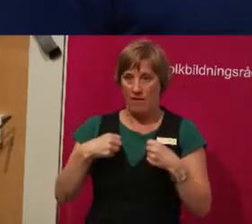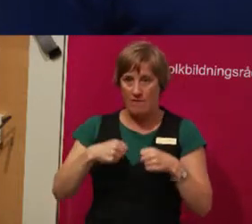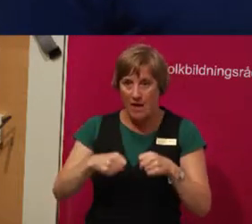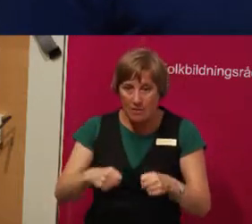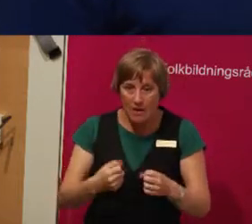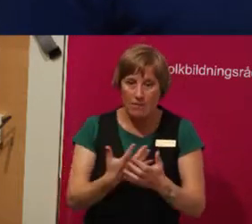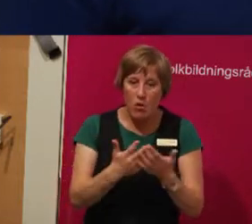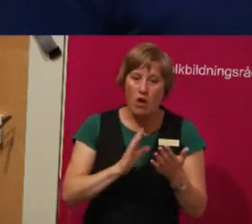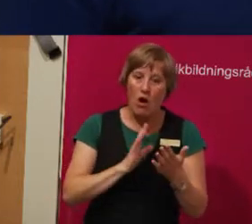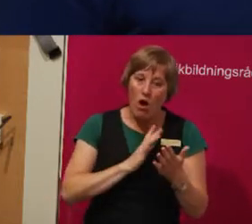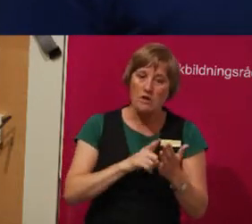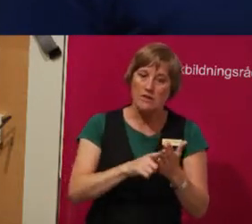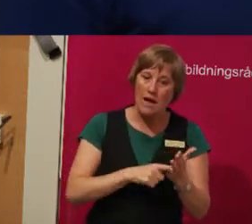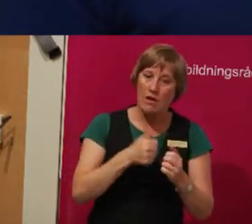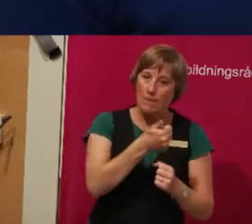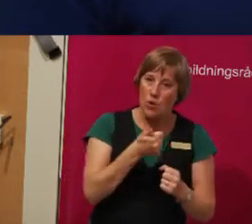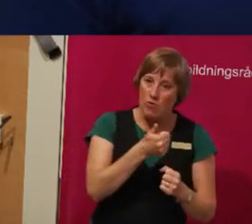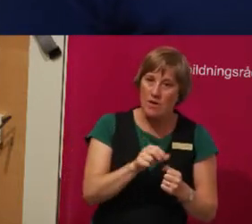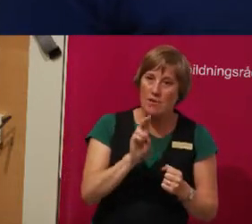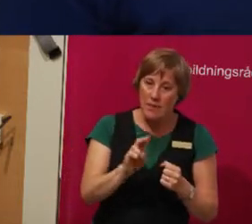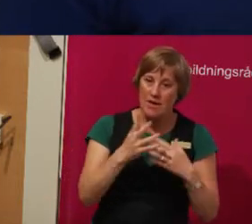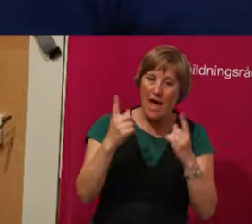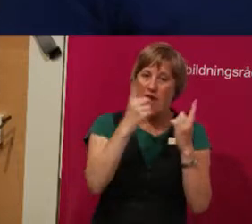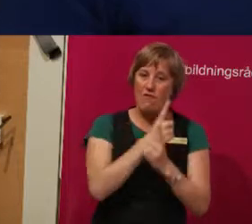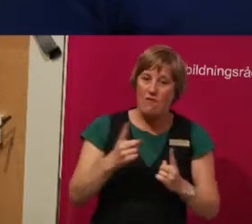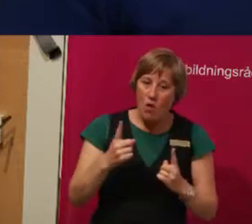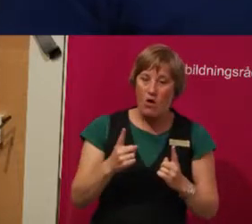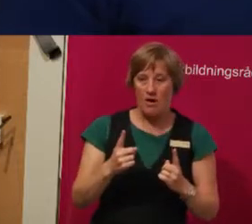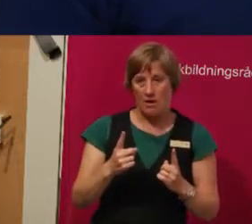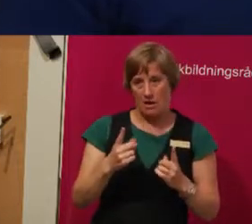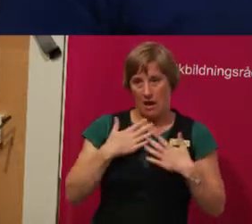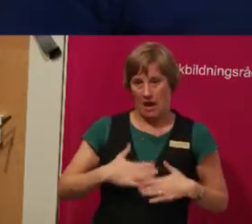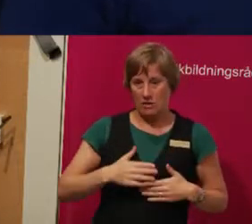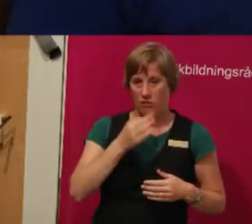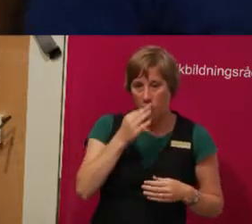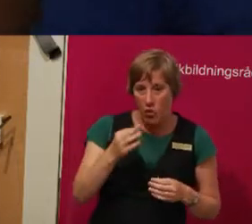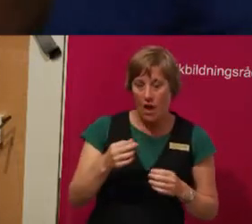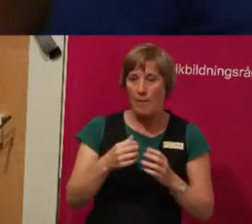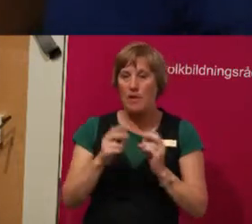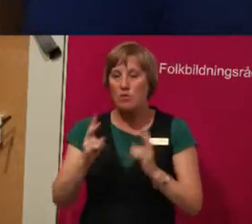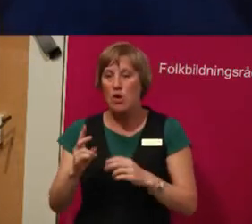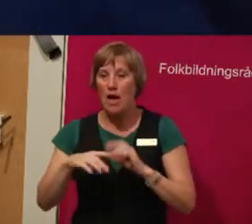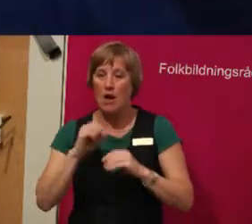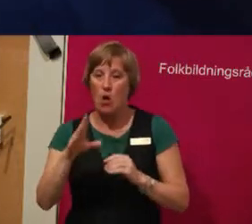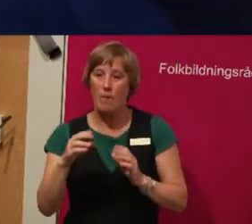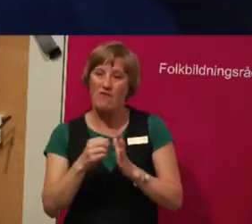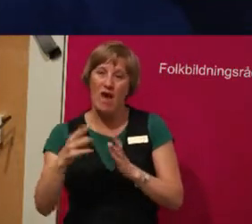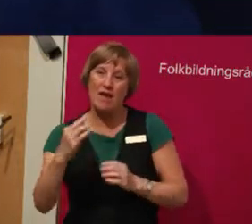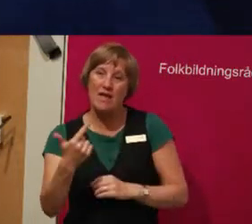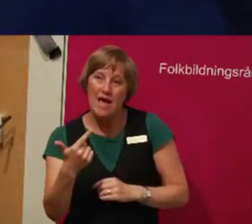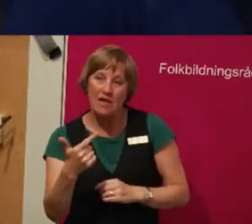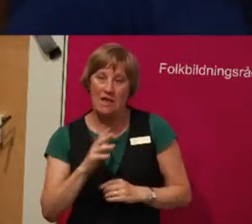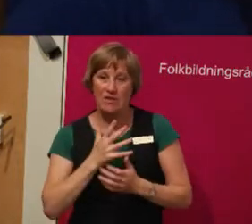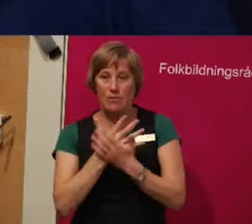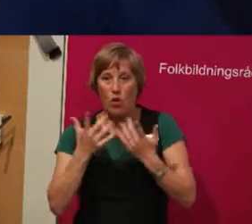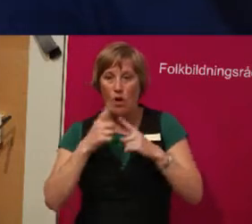behov. Det är en folkhälsofråga, men det är också en värdighetsfråga. Alltså vi har väldigt många dimensioner som jag